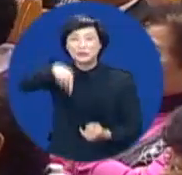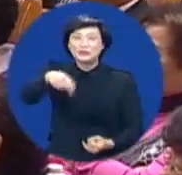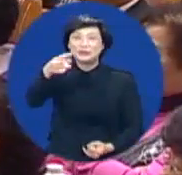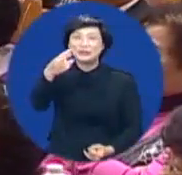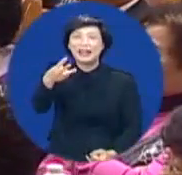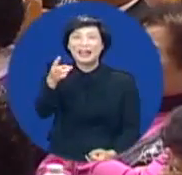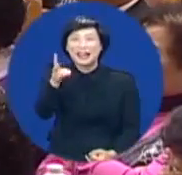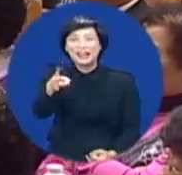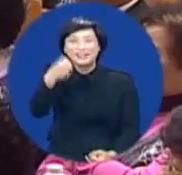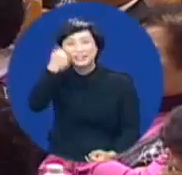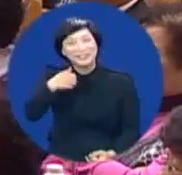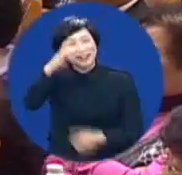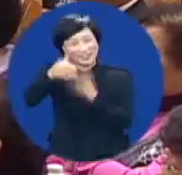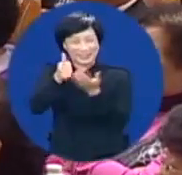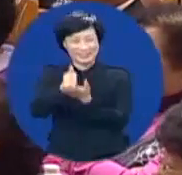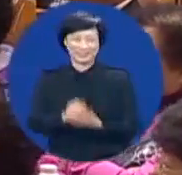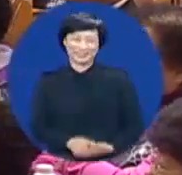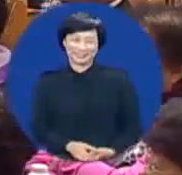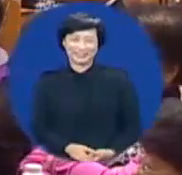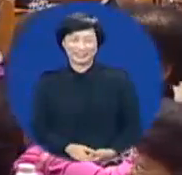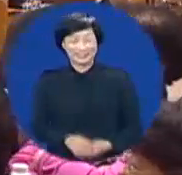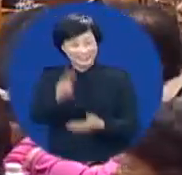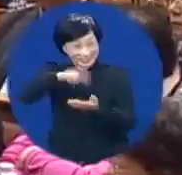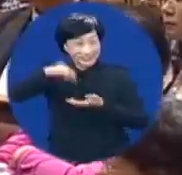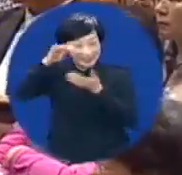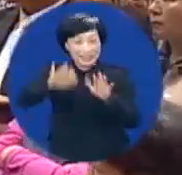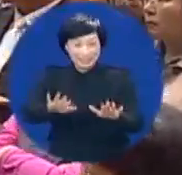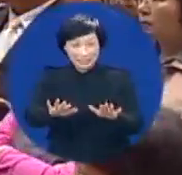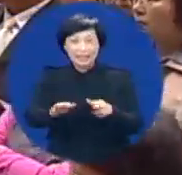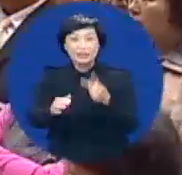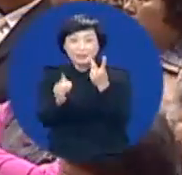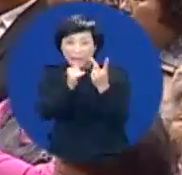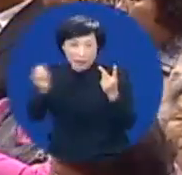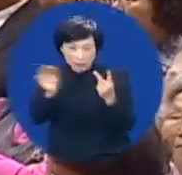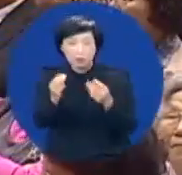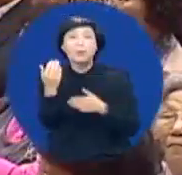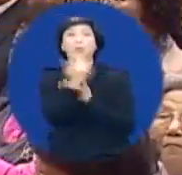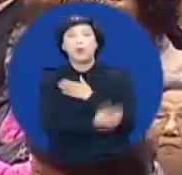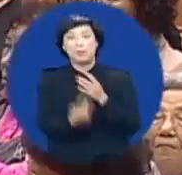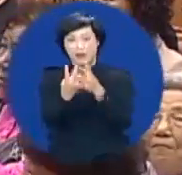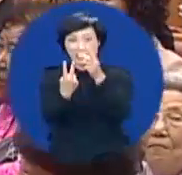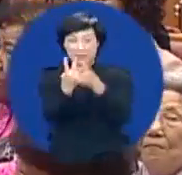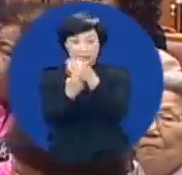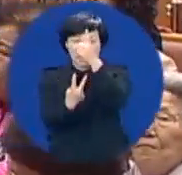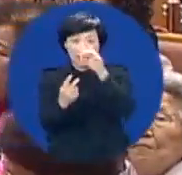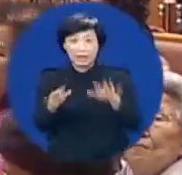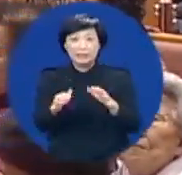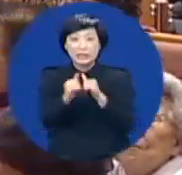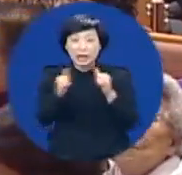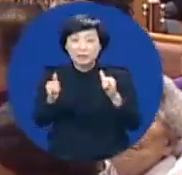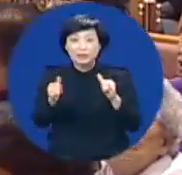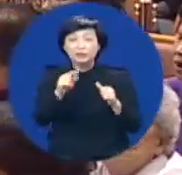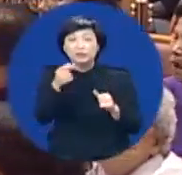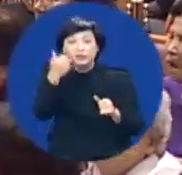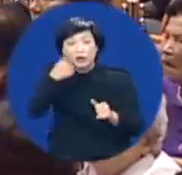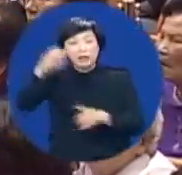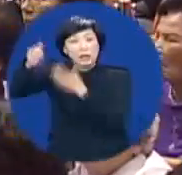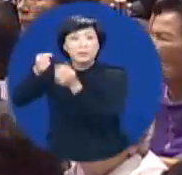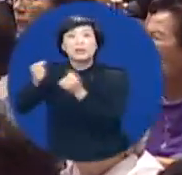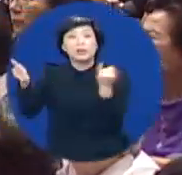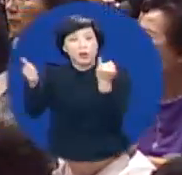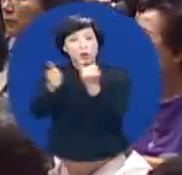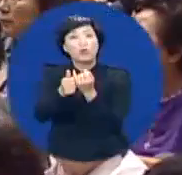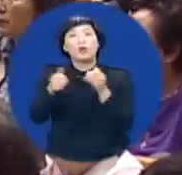읽어봐. 둘이 합하여 거기. 이러한즉 이제 둘이 아니요 한 몸이니 네. 그러므로 하나님이 짝지어 주신 것을 사람이 나누지